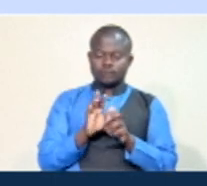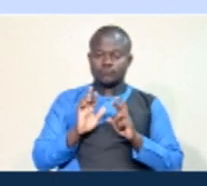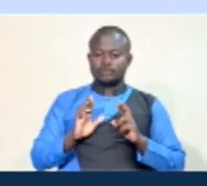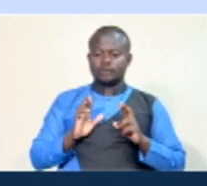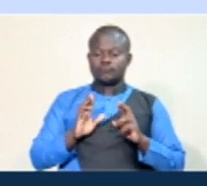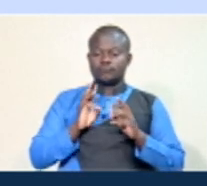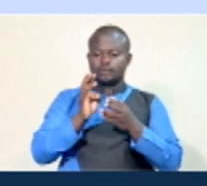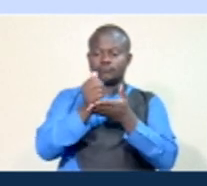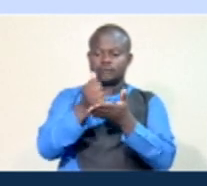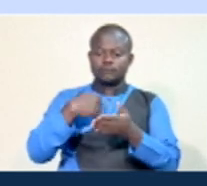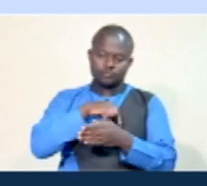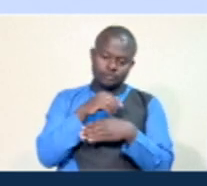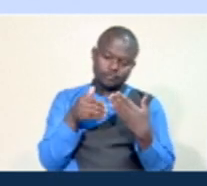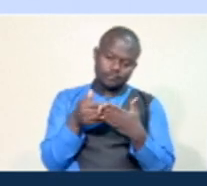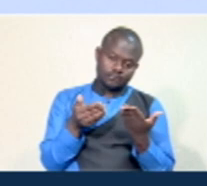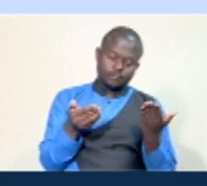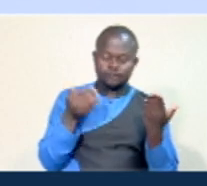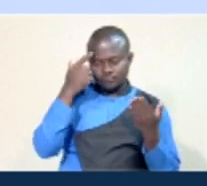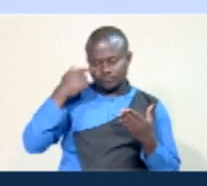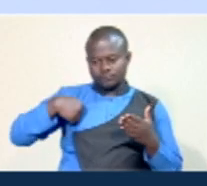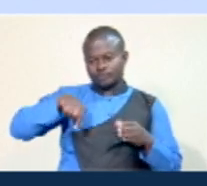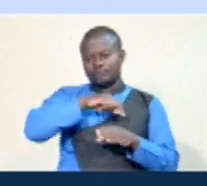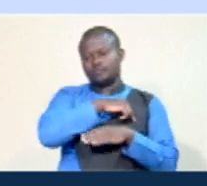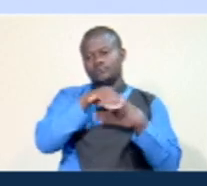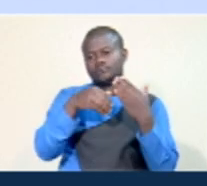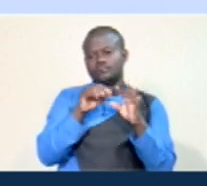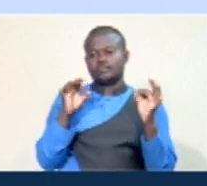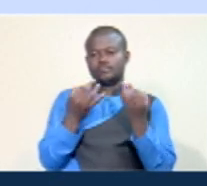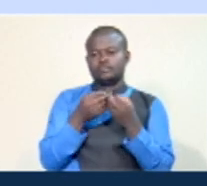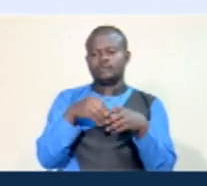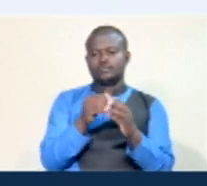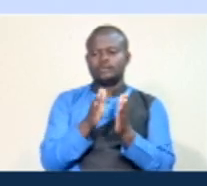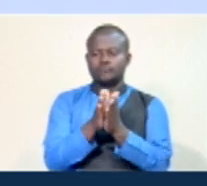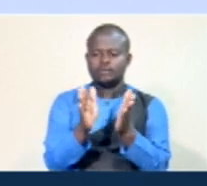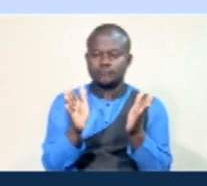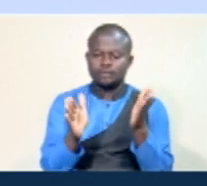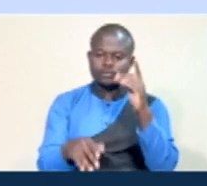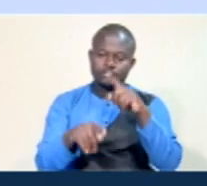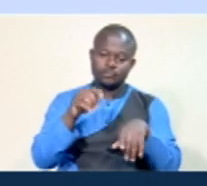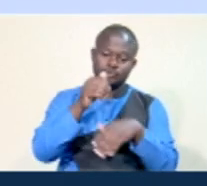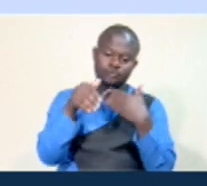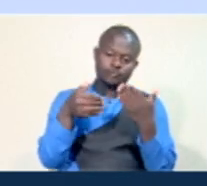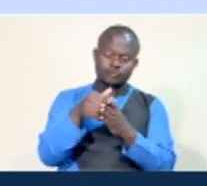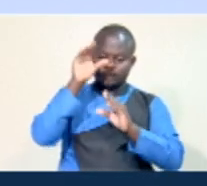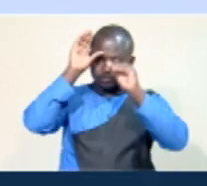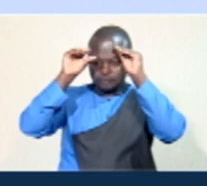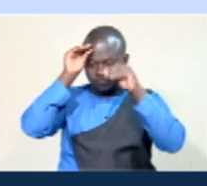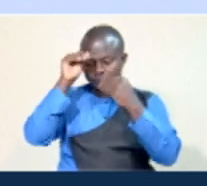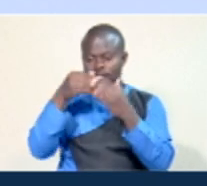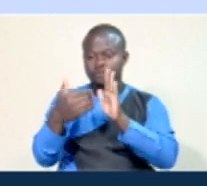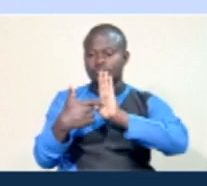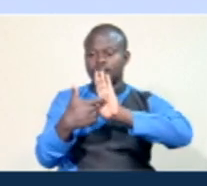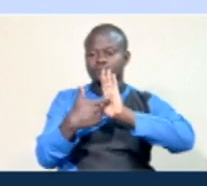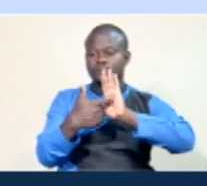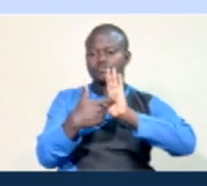ko muzaba ingirakamaro yaba kuri twe ndetse no mu muryango muri rusange. Gutsinda kwanyu mu masomo